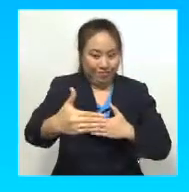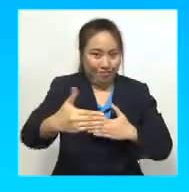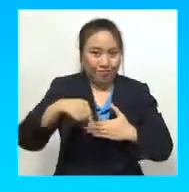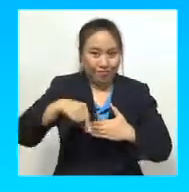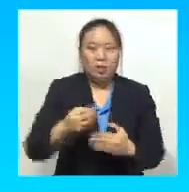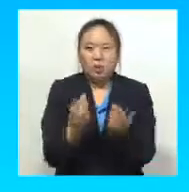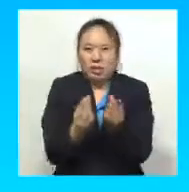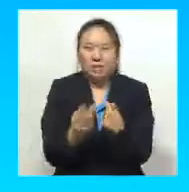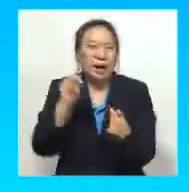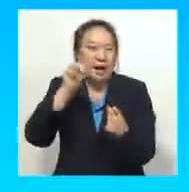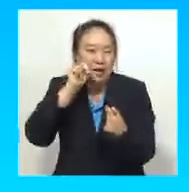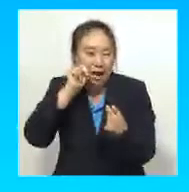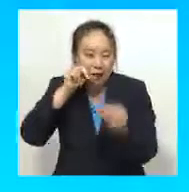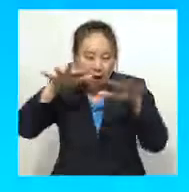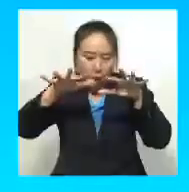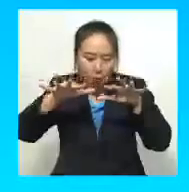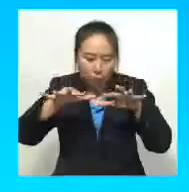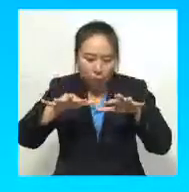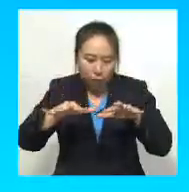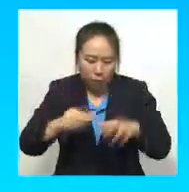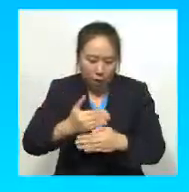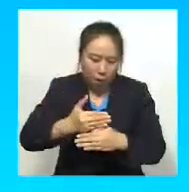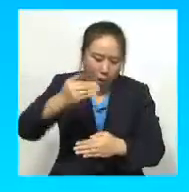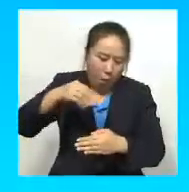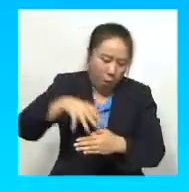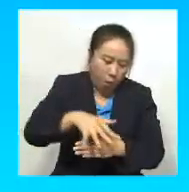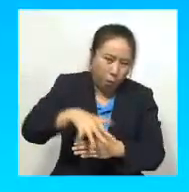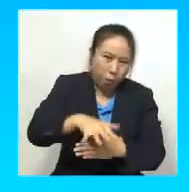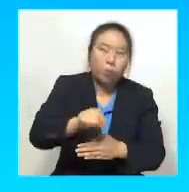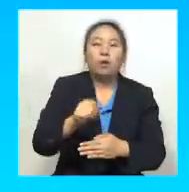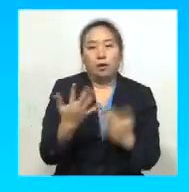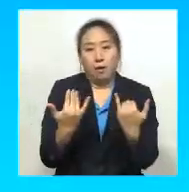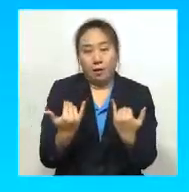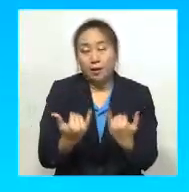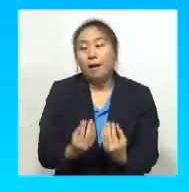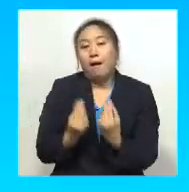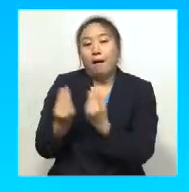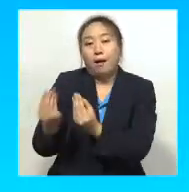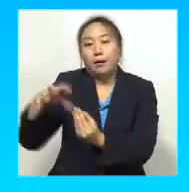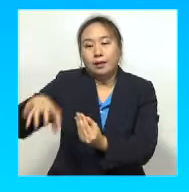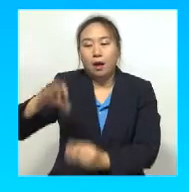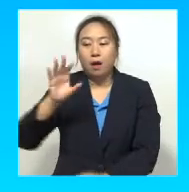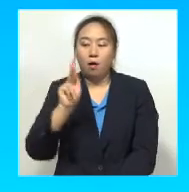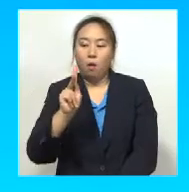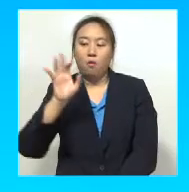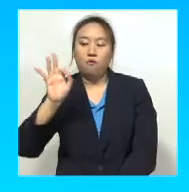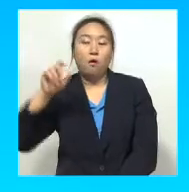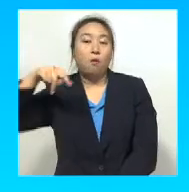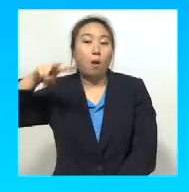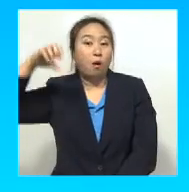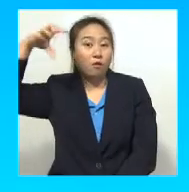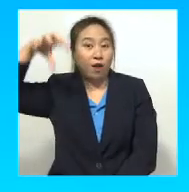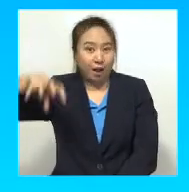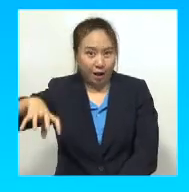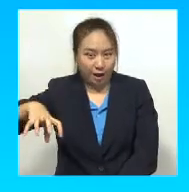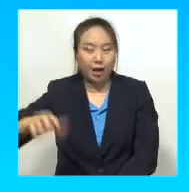ระบายน้ำออกนะครับจากการติดตามตอนนี้นะครับเราได้มอบหมายให้ทางการไฟฟ้าฝั่งประเทศไทยบวกกับทางกรมชลประท